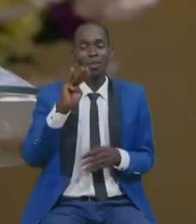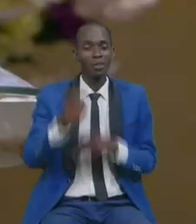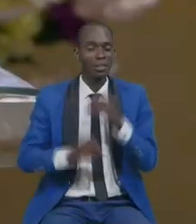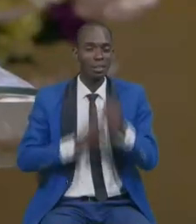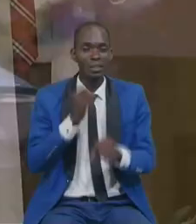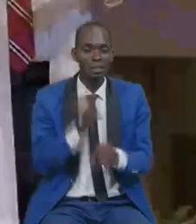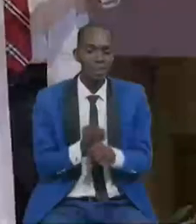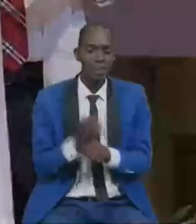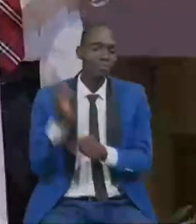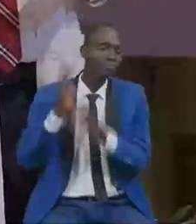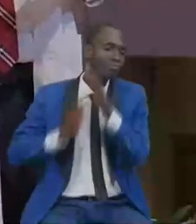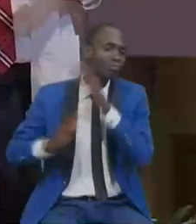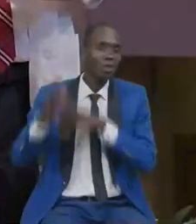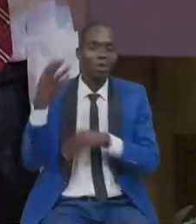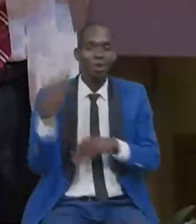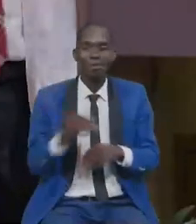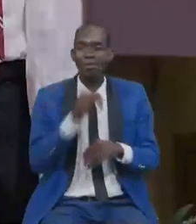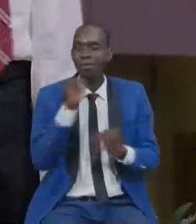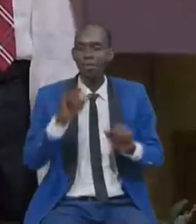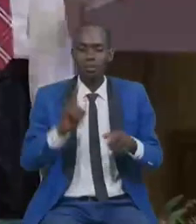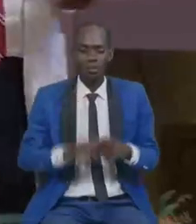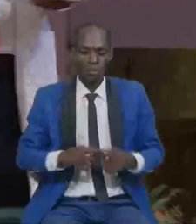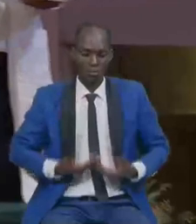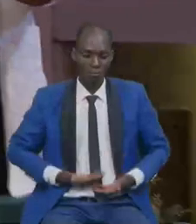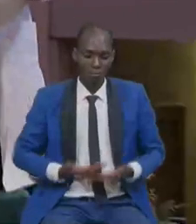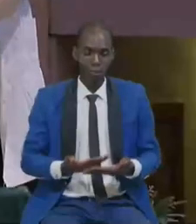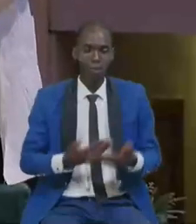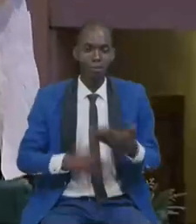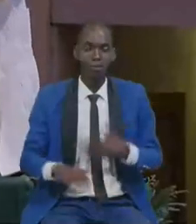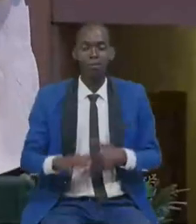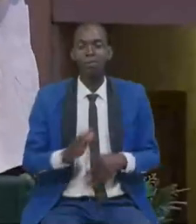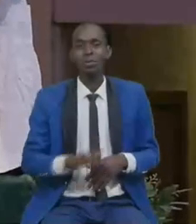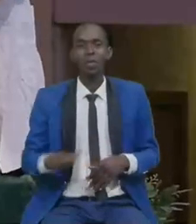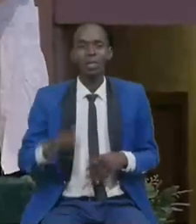14 ans d'infertilité, parti. Gloire à Dieu.